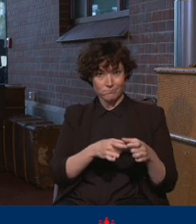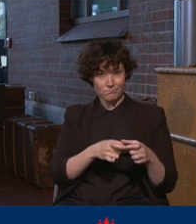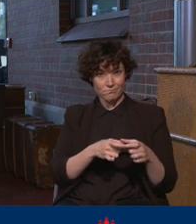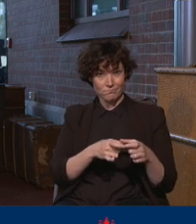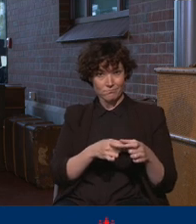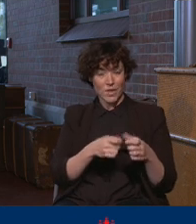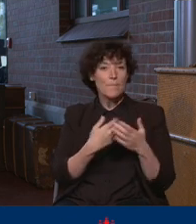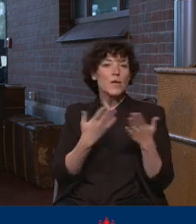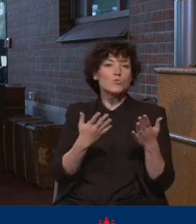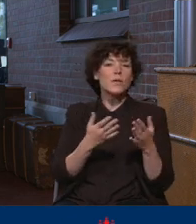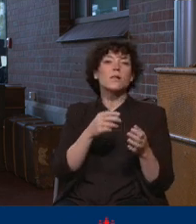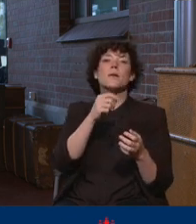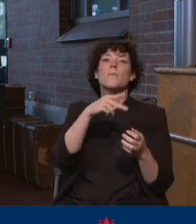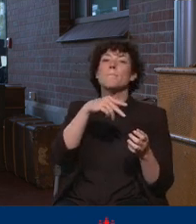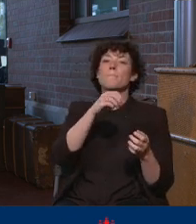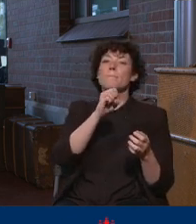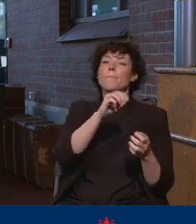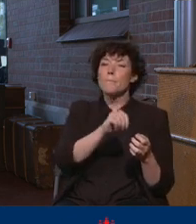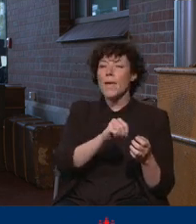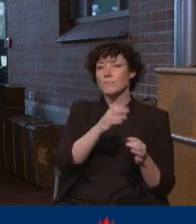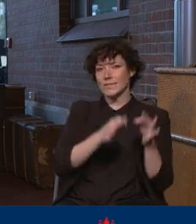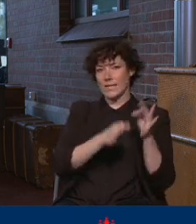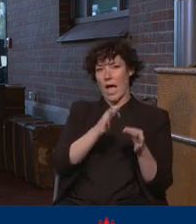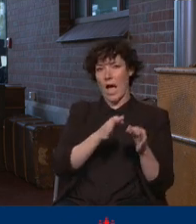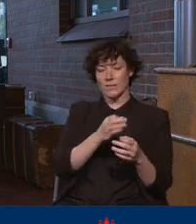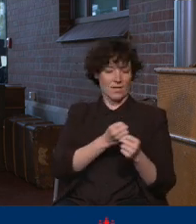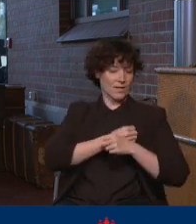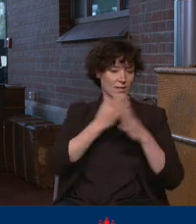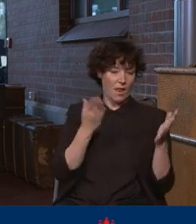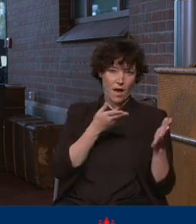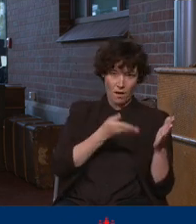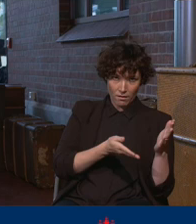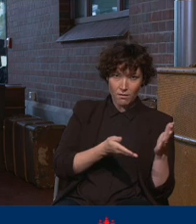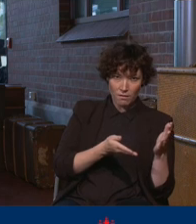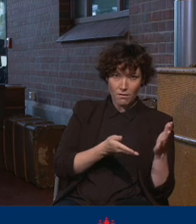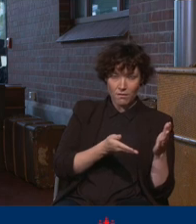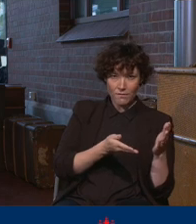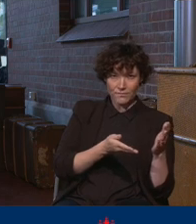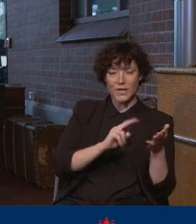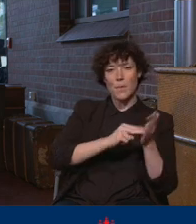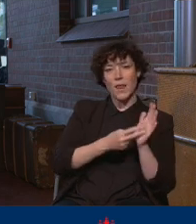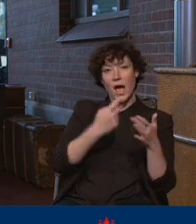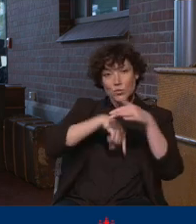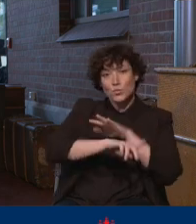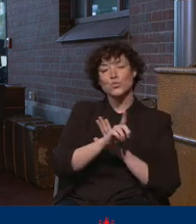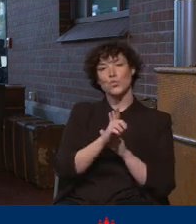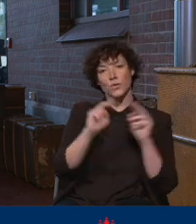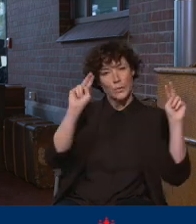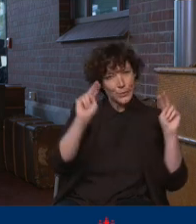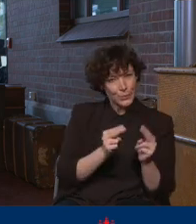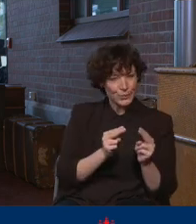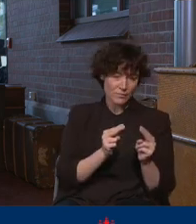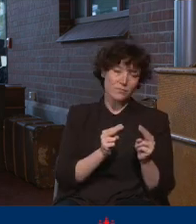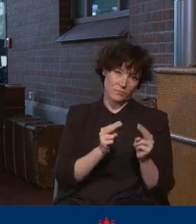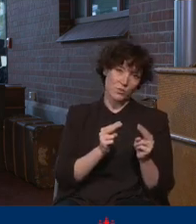theater wird auf der einen seite natürlich sozusagen durch die planung beeinträchtigt auf der anderen seite